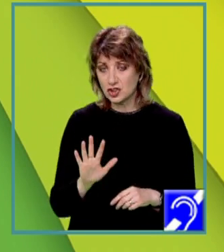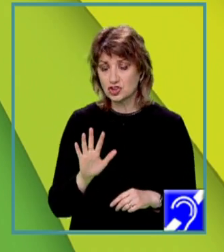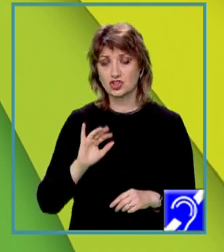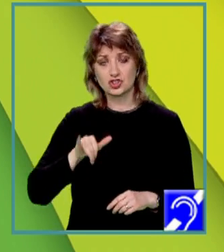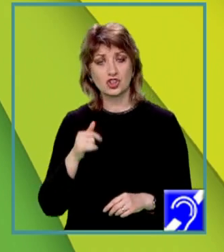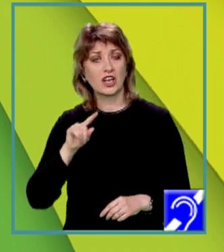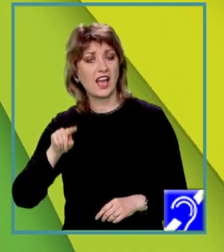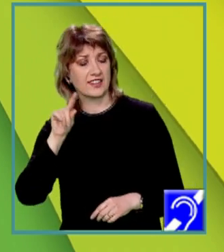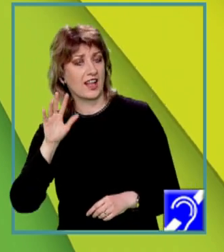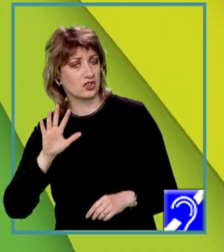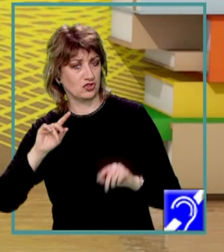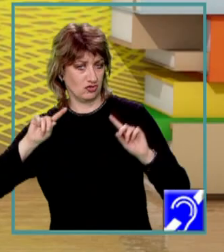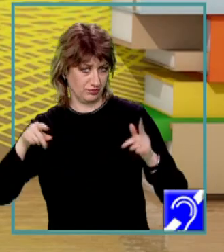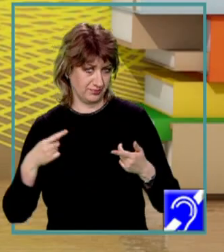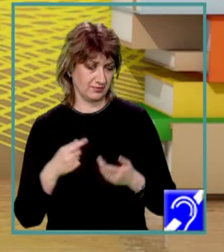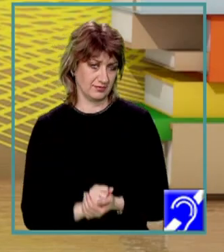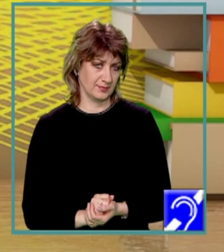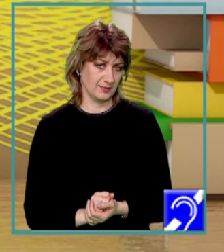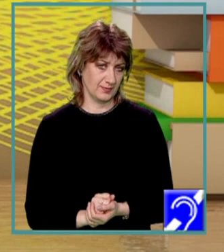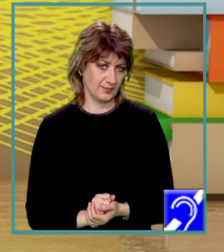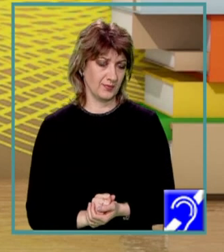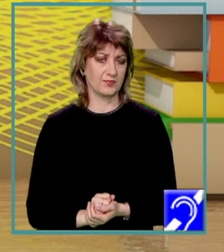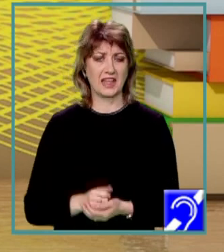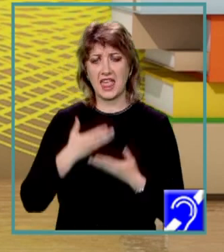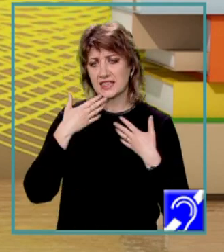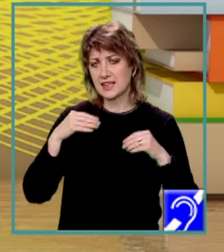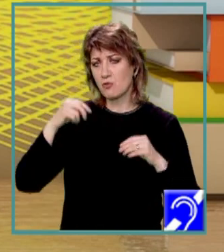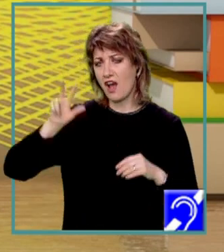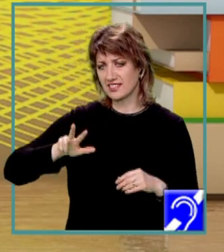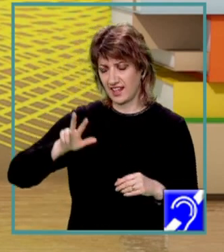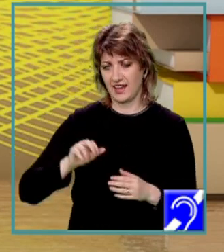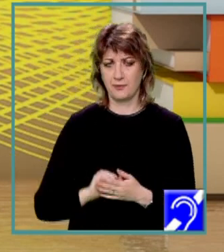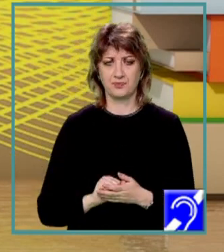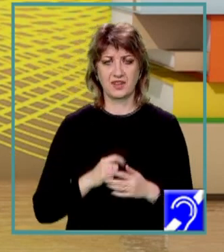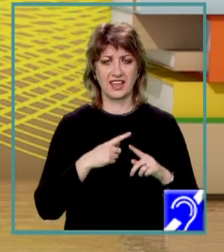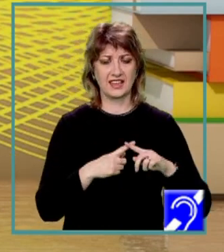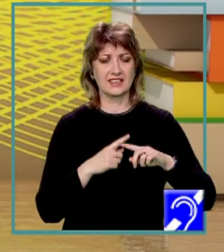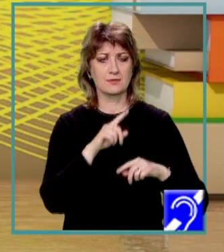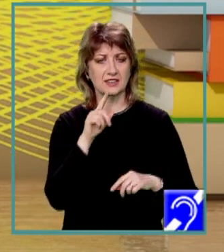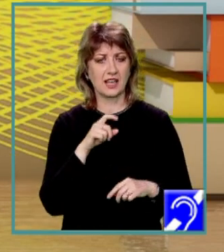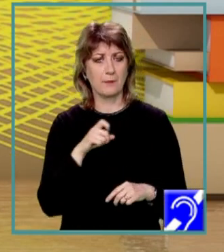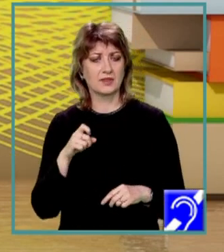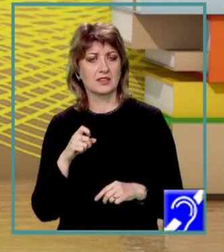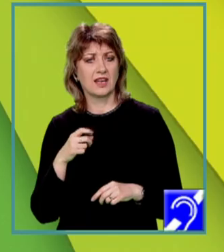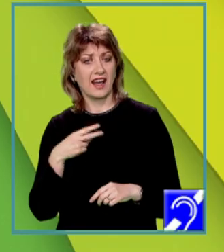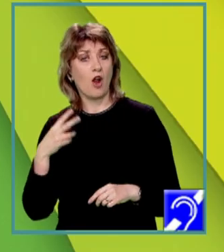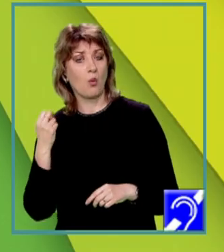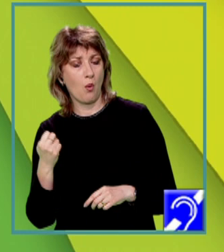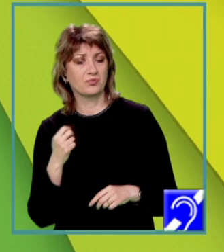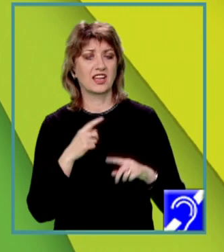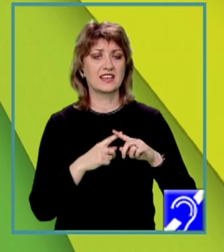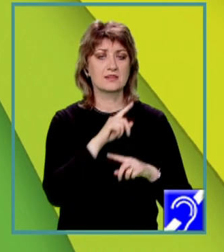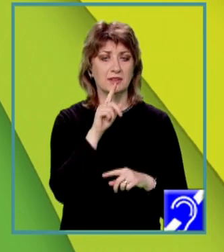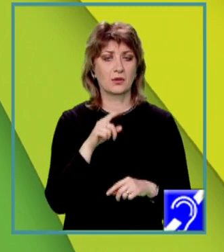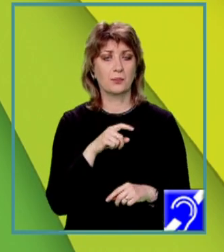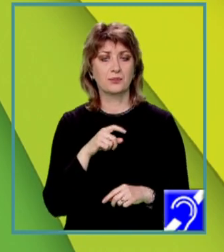radical din 5 exemple al treilea ecuația 5 x pătrat este egal cu opt echivalentă cu x la